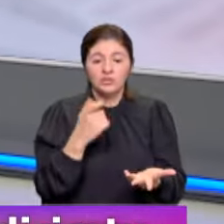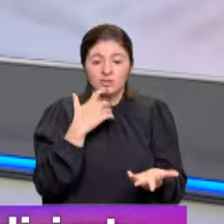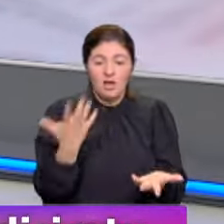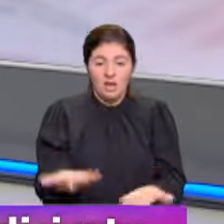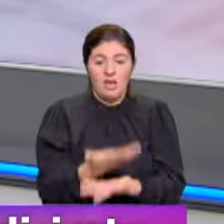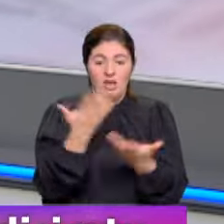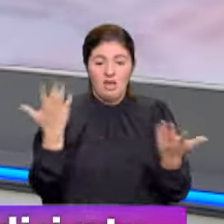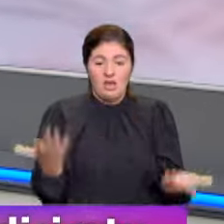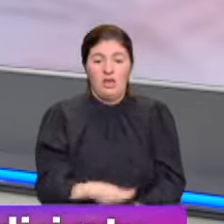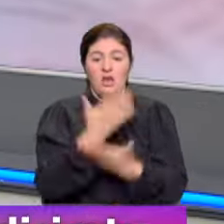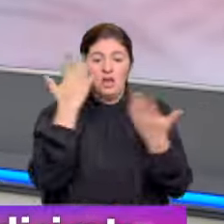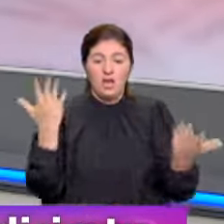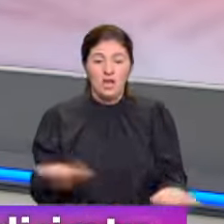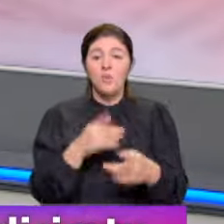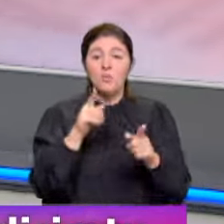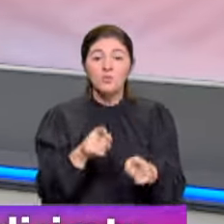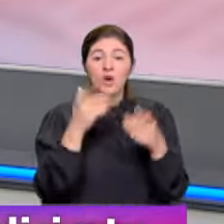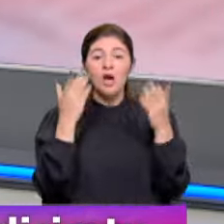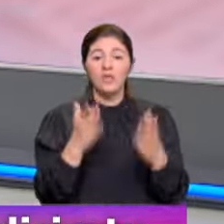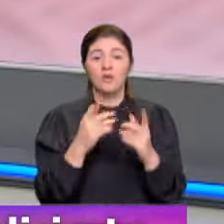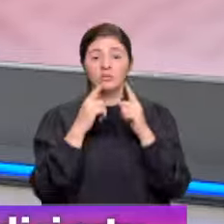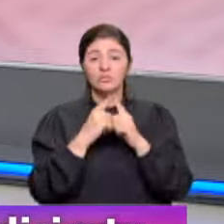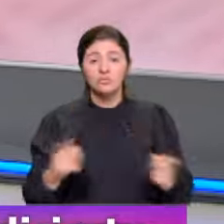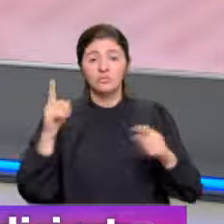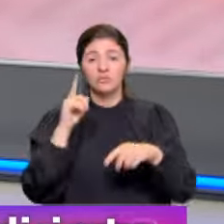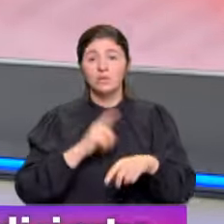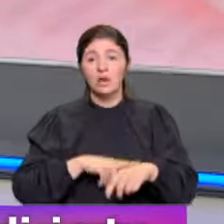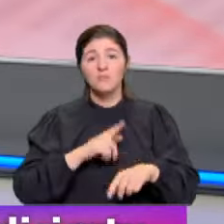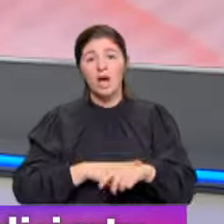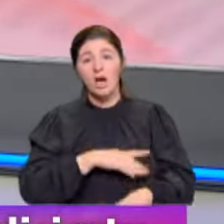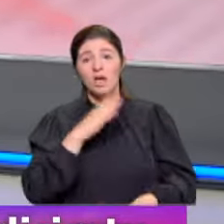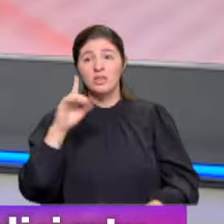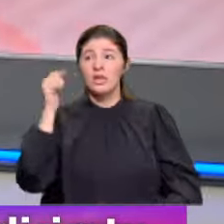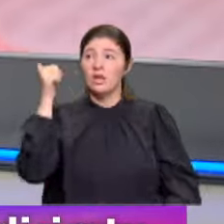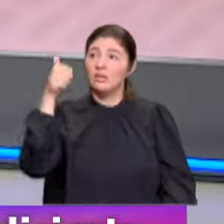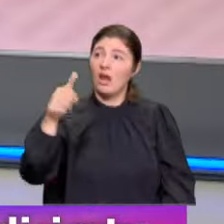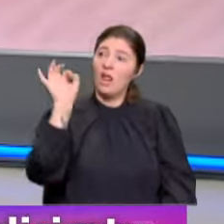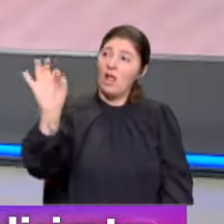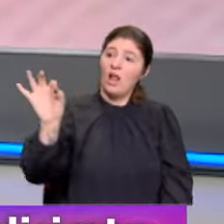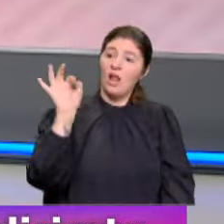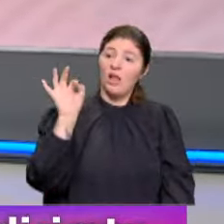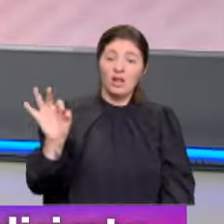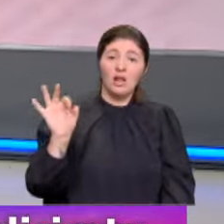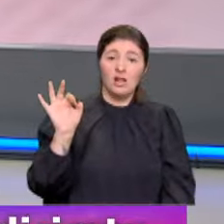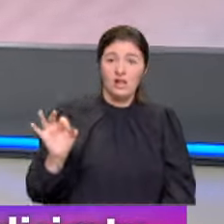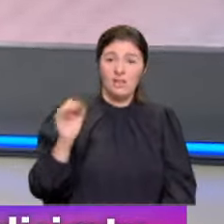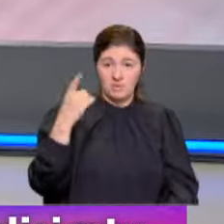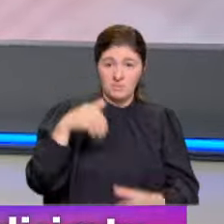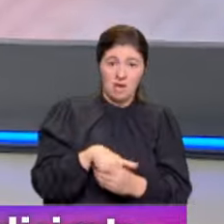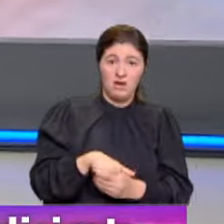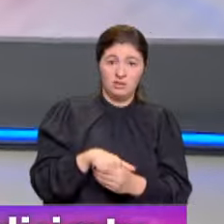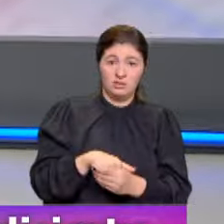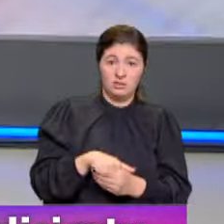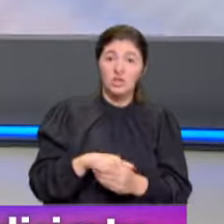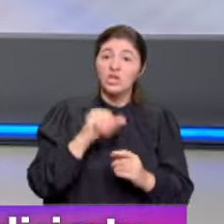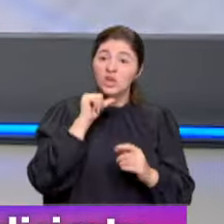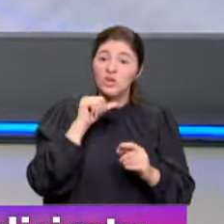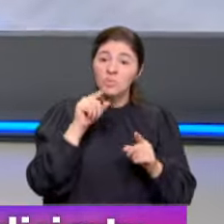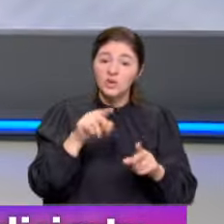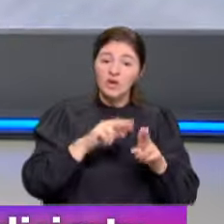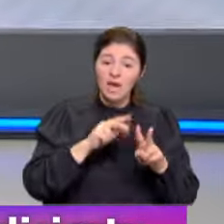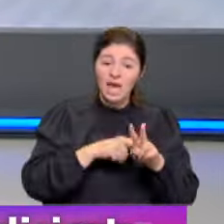yıldır bu kadar Eee uzun süreden beri iktidarda olan eee bir parti Bu